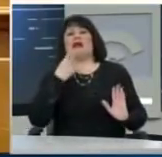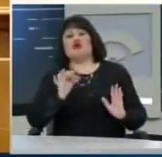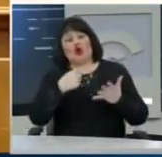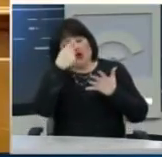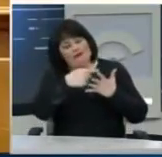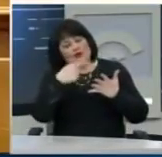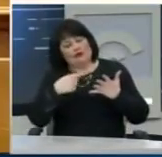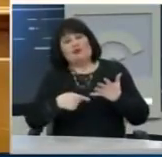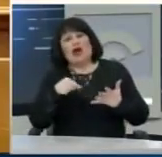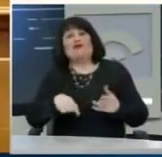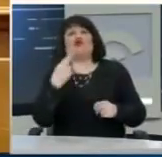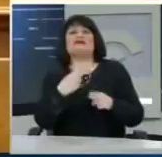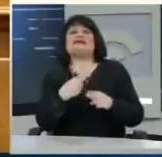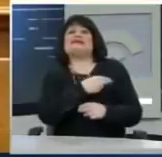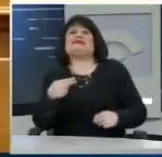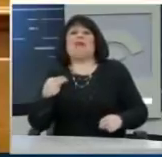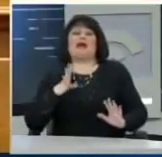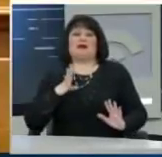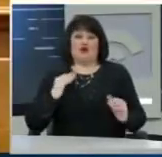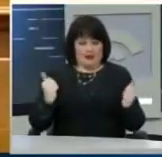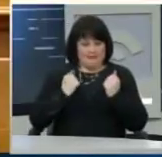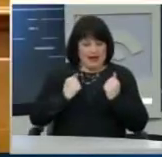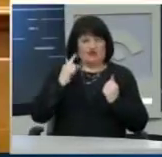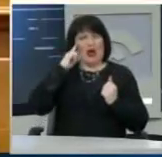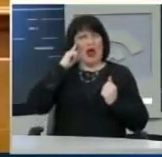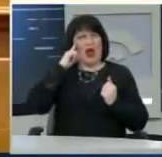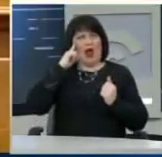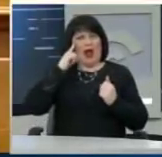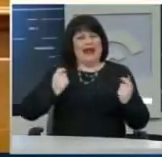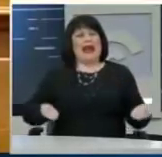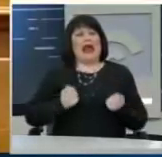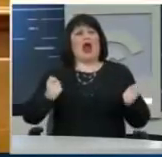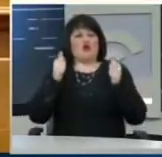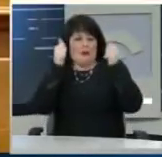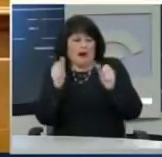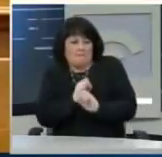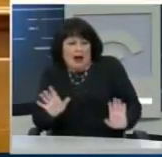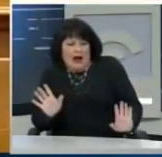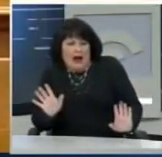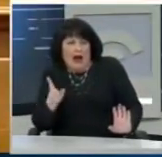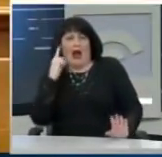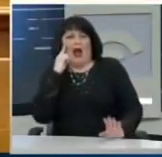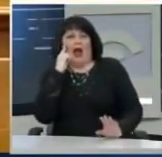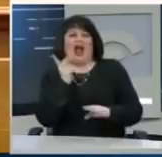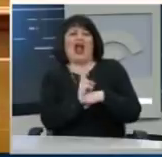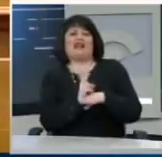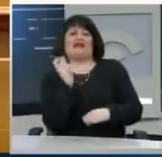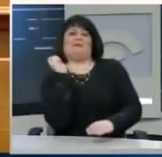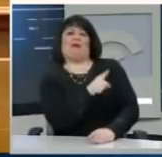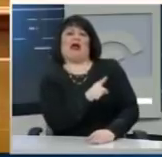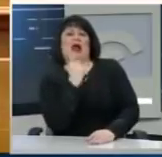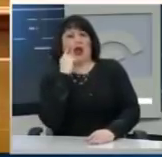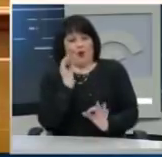λόγο. Όχι κάτω από την πίεση την προεκλογική για να πούμε ότι κάναμε ρηματική διακοίνωση, να στείλουμε ένα χαρτί στο οποίο